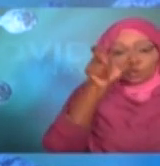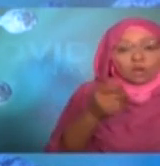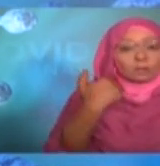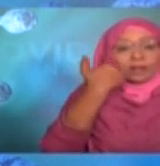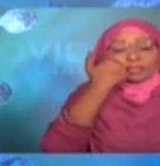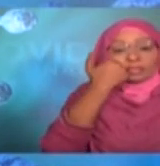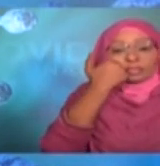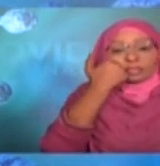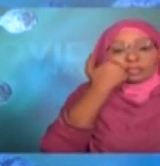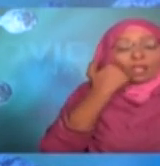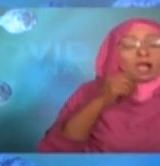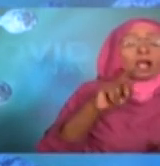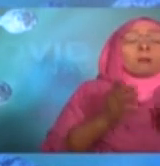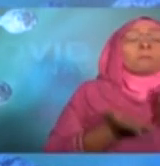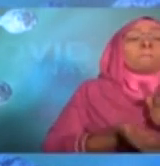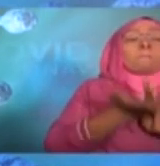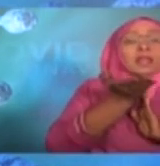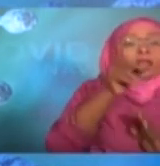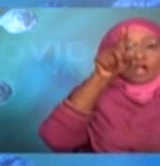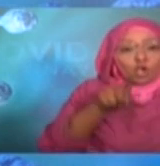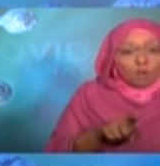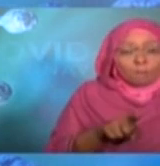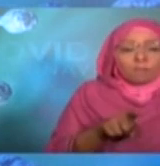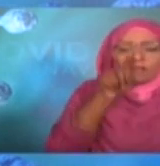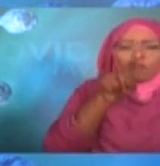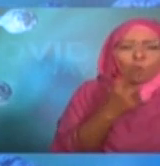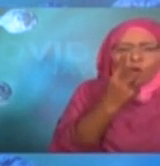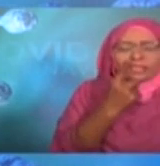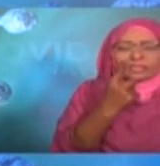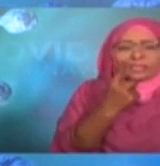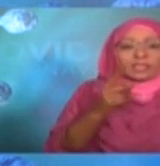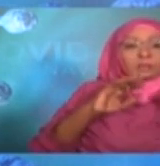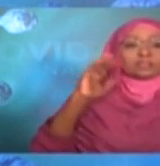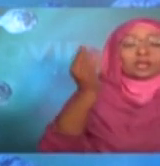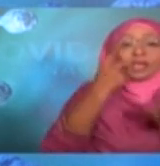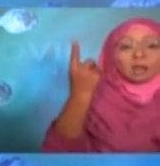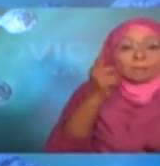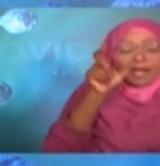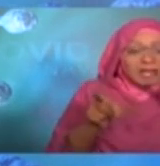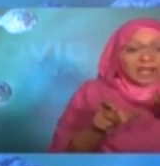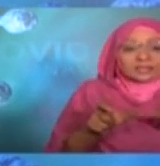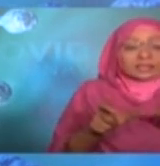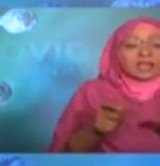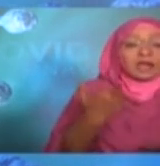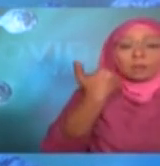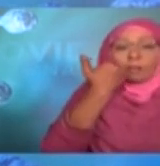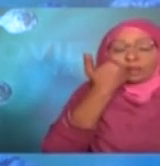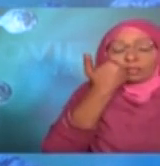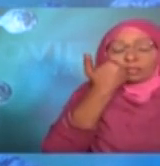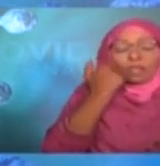أكبر عدد من نوعه يحدث في يوم واحد. بشكل عام صار إجمالي حالات المصابين بفيروس كورونا